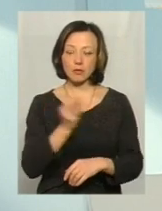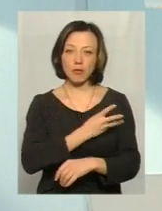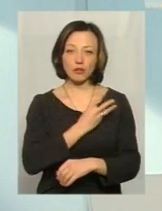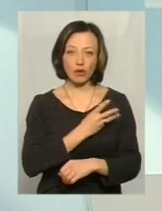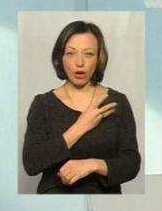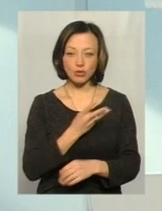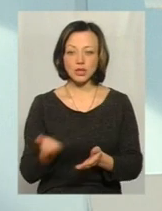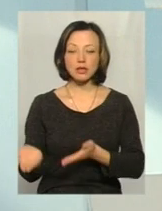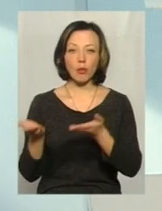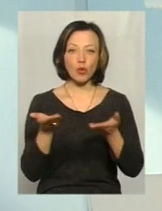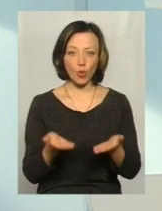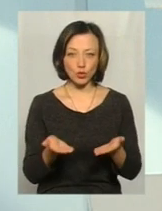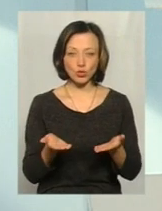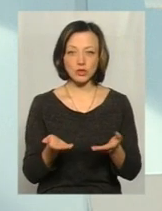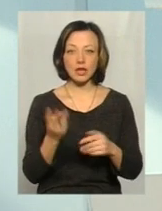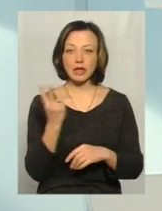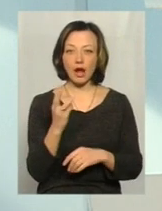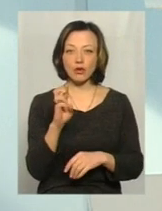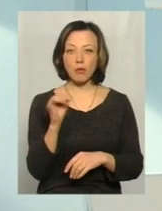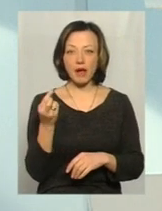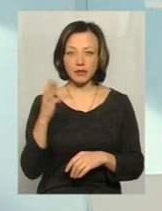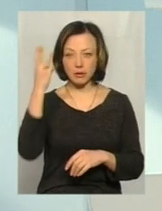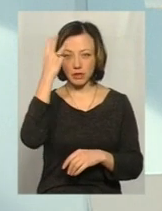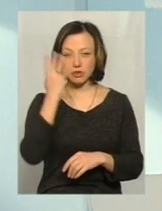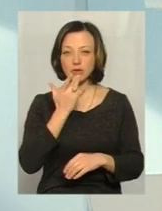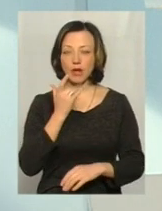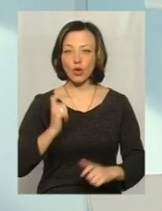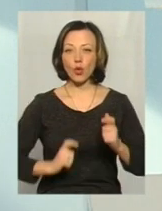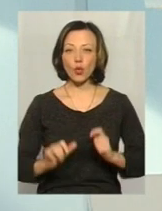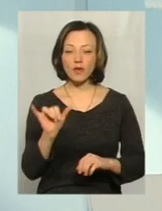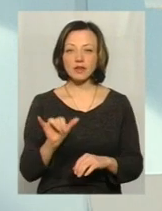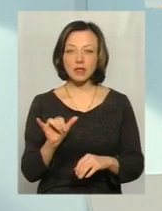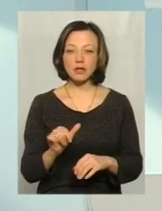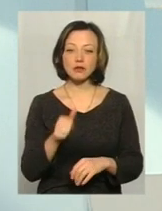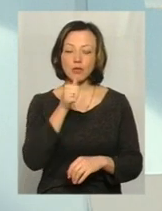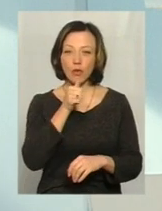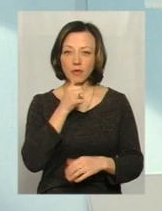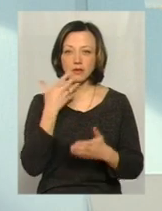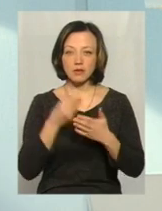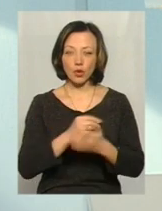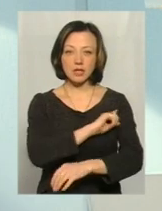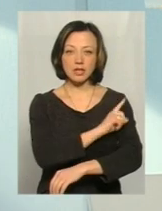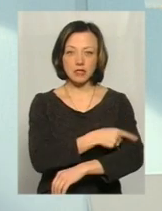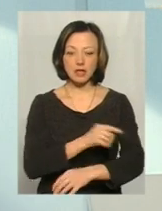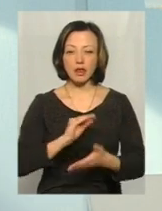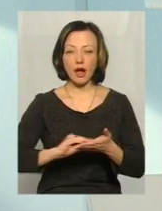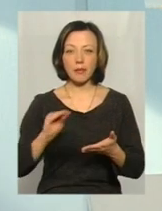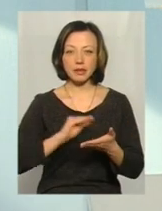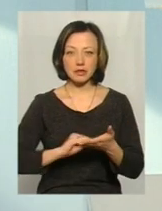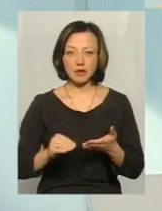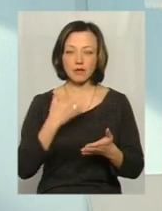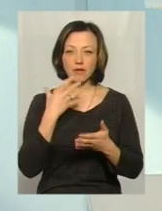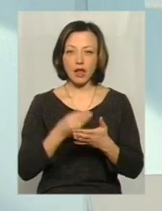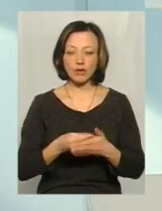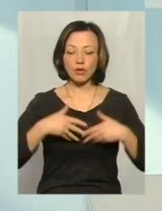бажаючих запрошую 3 березня до Хмельницького національного університету спробувати свої сили щодо написання